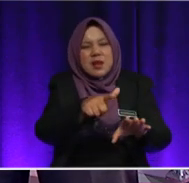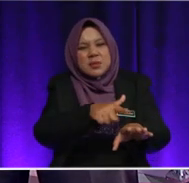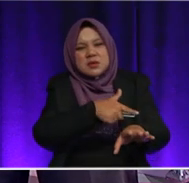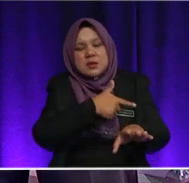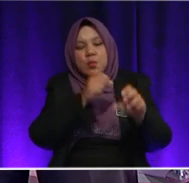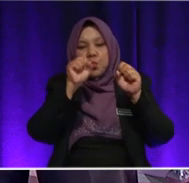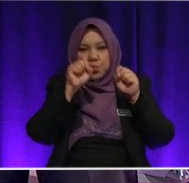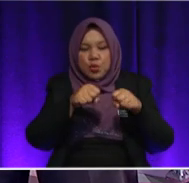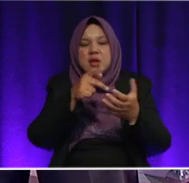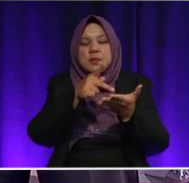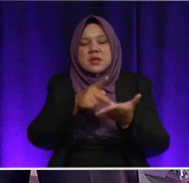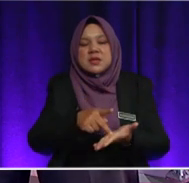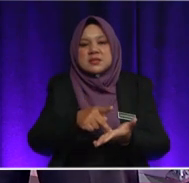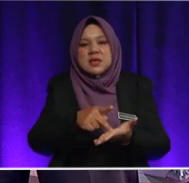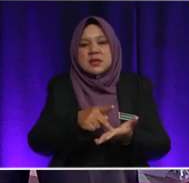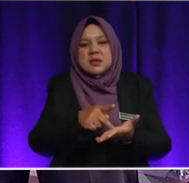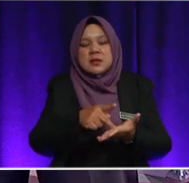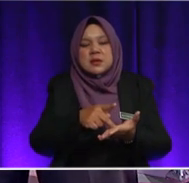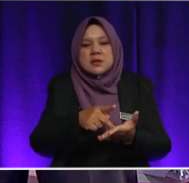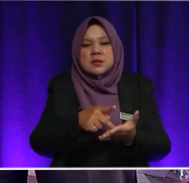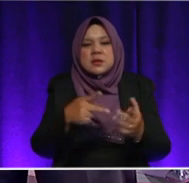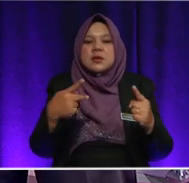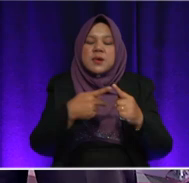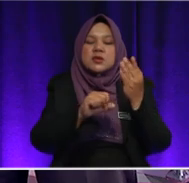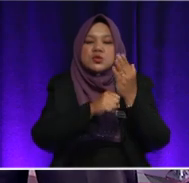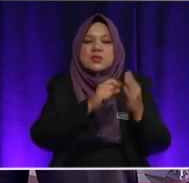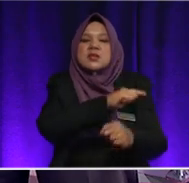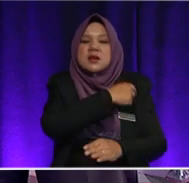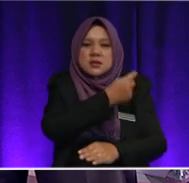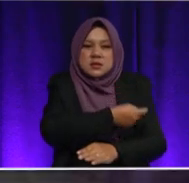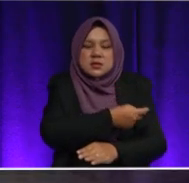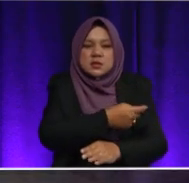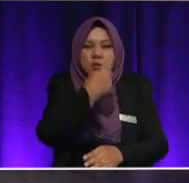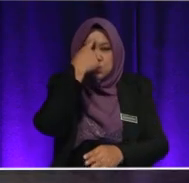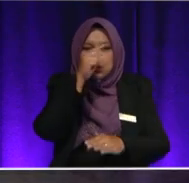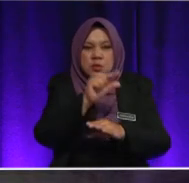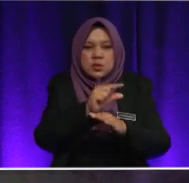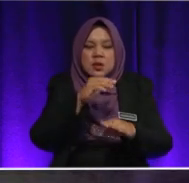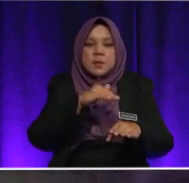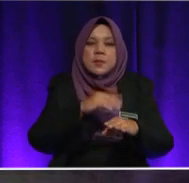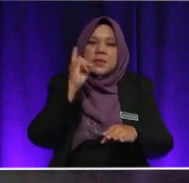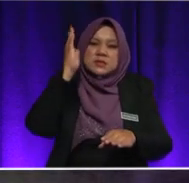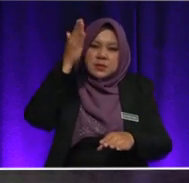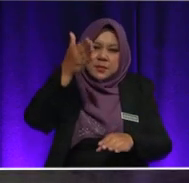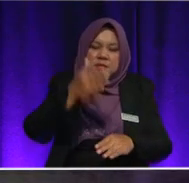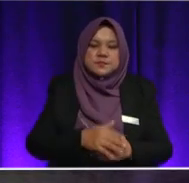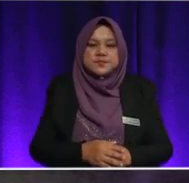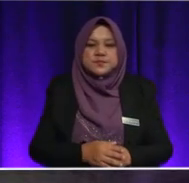akan memberi kesan kepada sumber tenaga yang ada untuk kegunaan masa depan